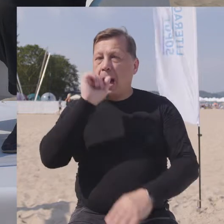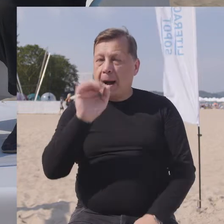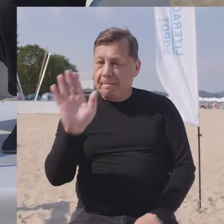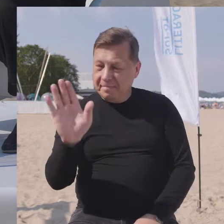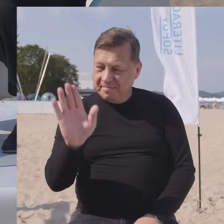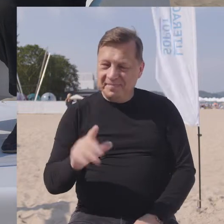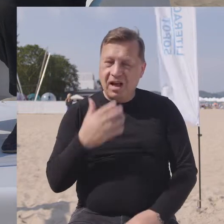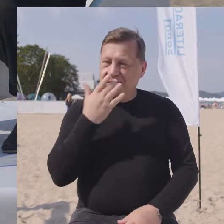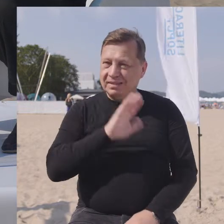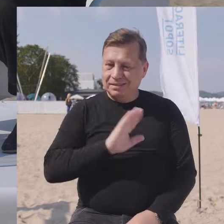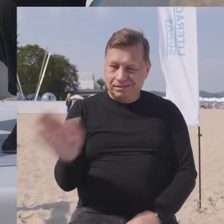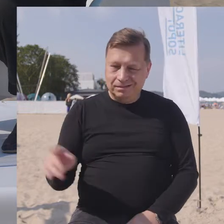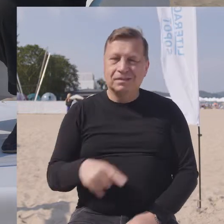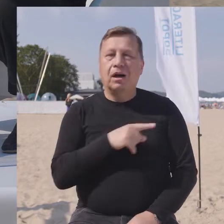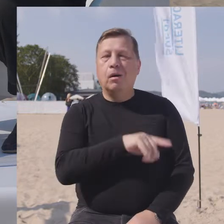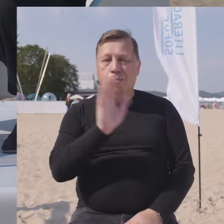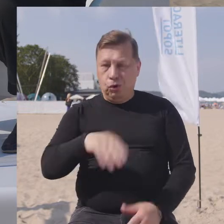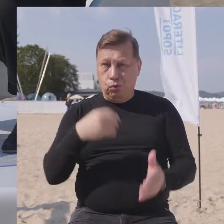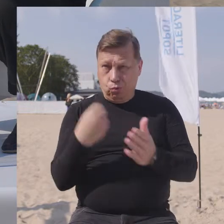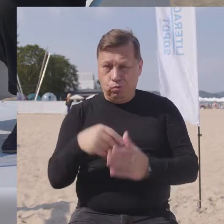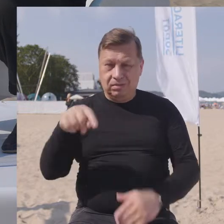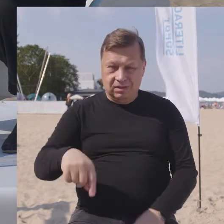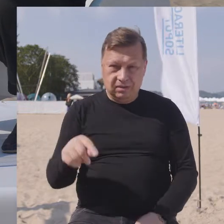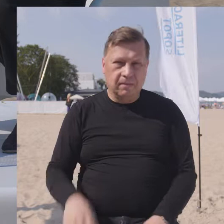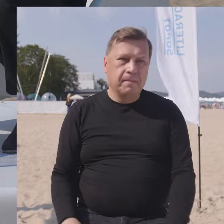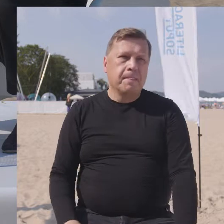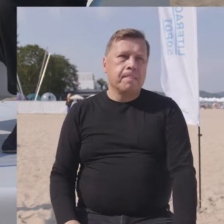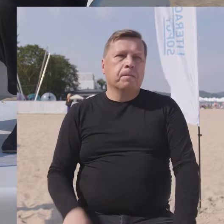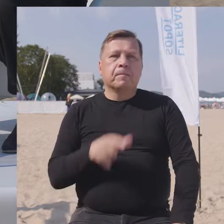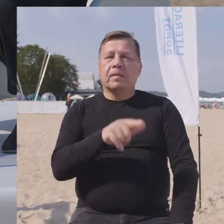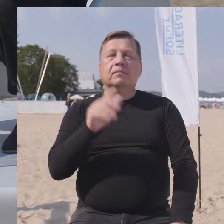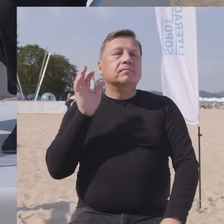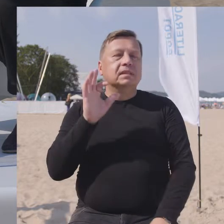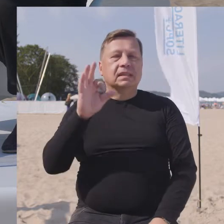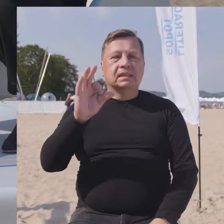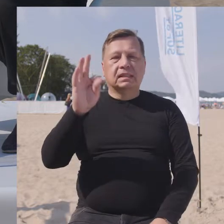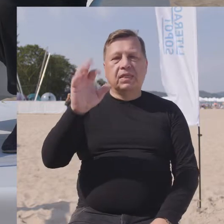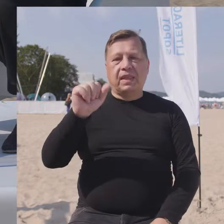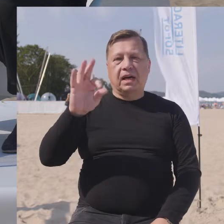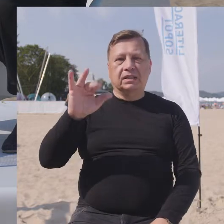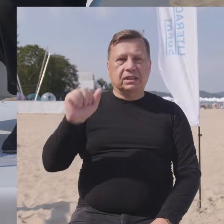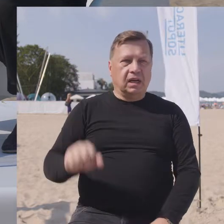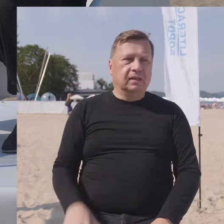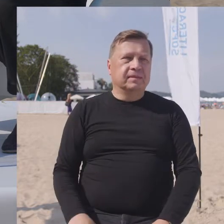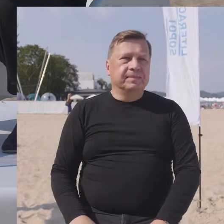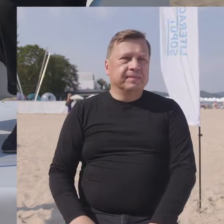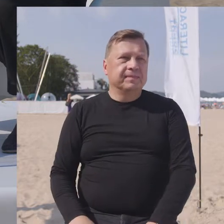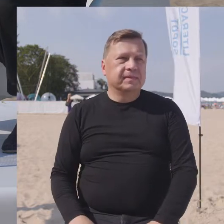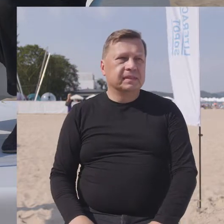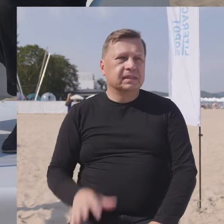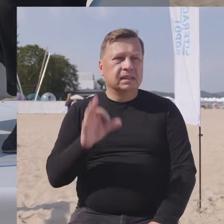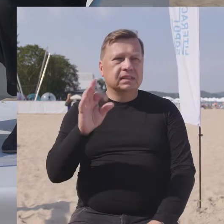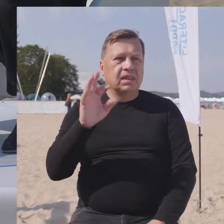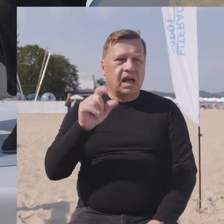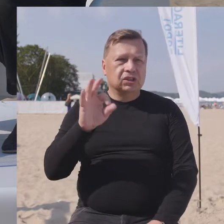kupić na targach książki w Sopocie. To bym chciał może od Staśki zacząć. Nie od Mai Staśko, tylko od Staśki,